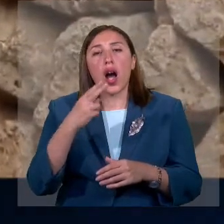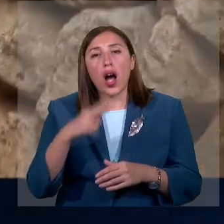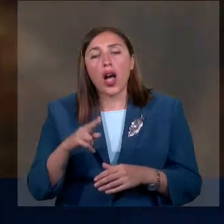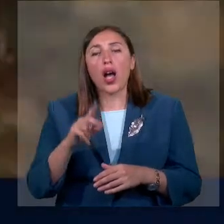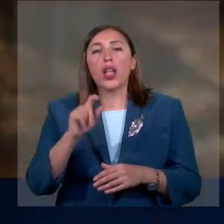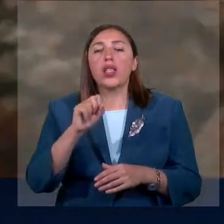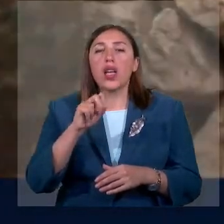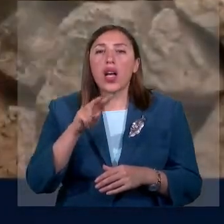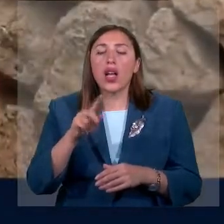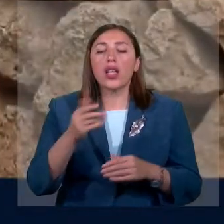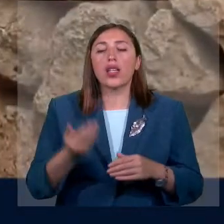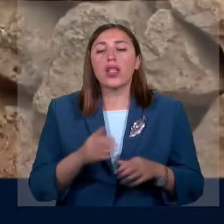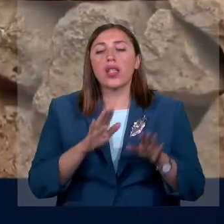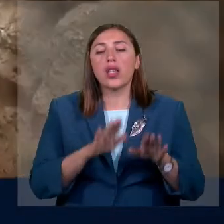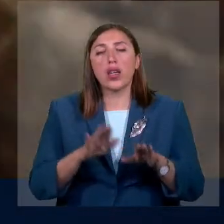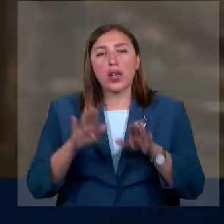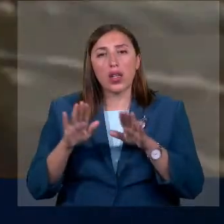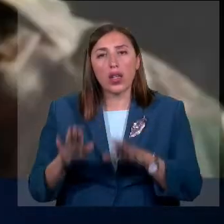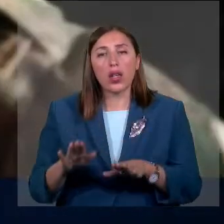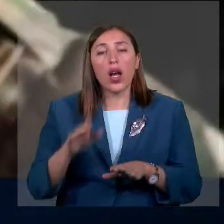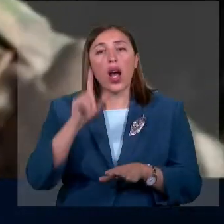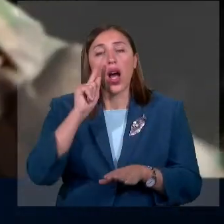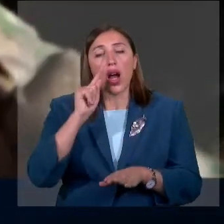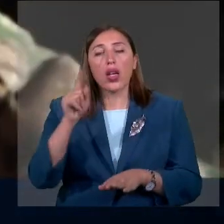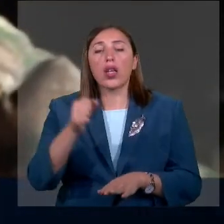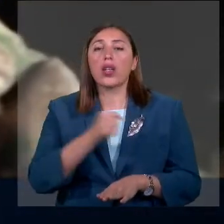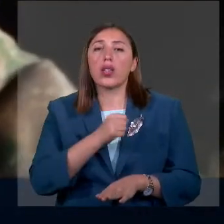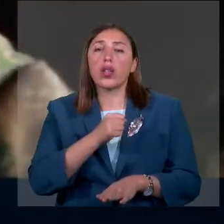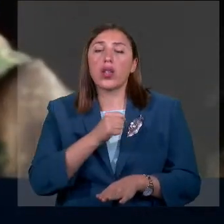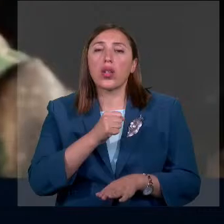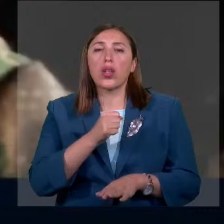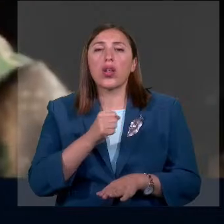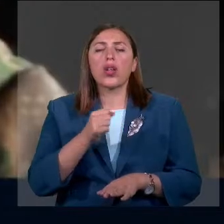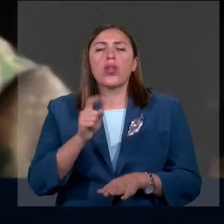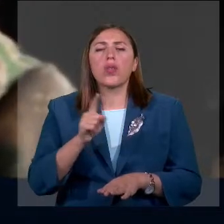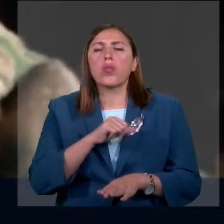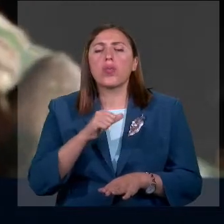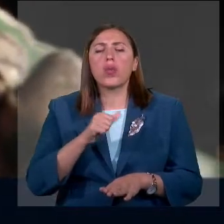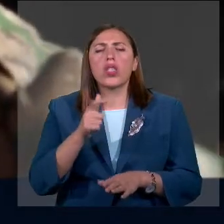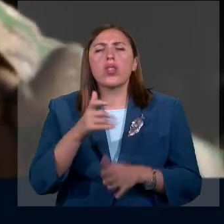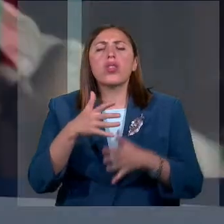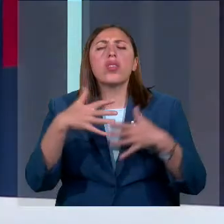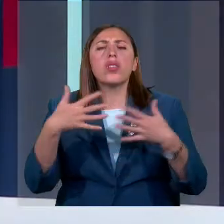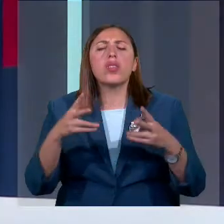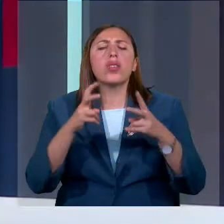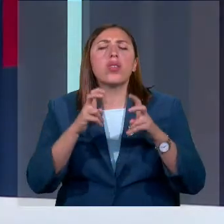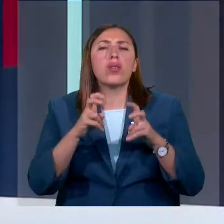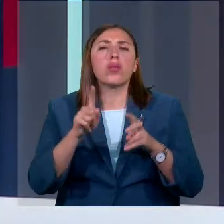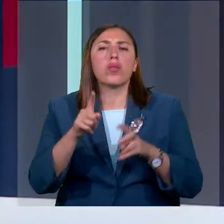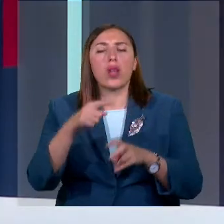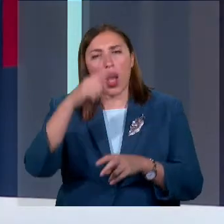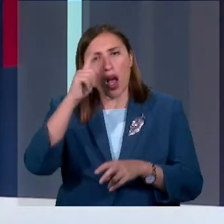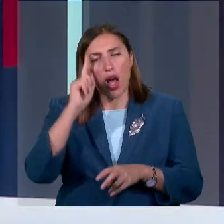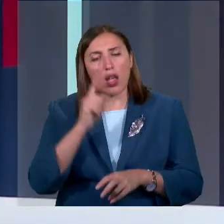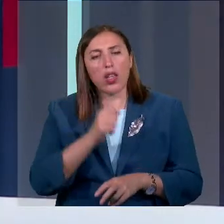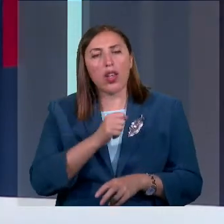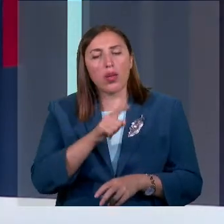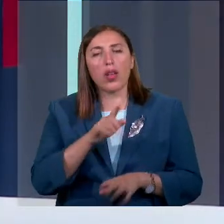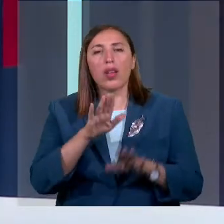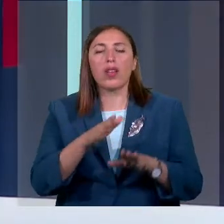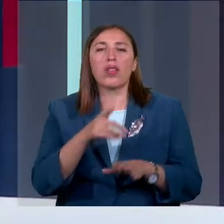ծավ բնակավայրերի ուղությամբ տեղակայված հայկական ուժերի կողմից խոշոր տրամաչափի զինատեսակներից ադրբեջանական